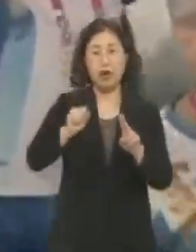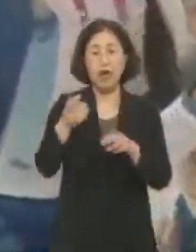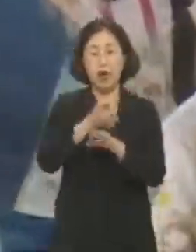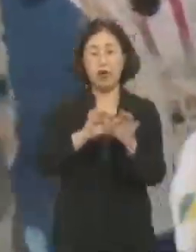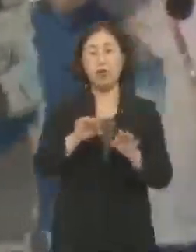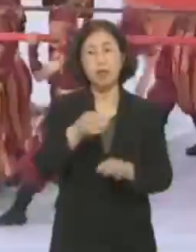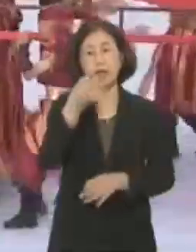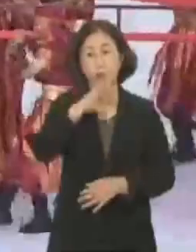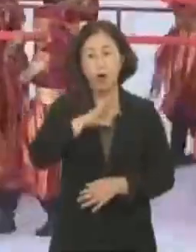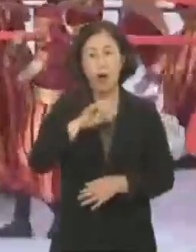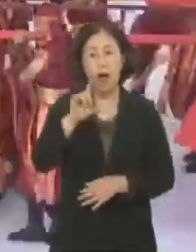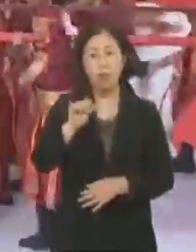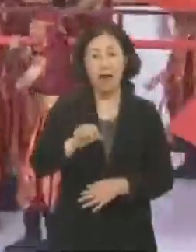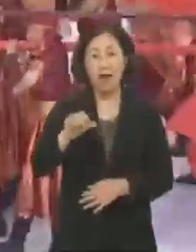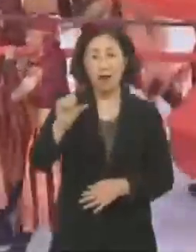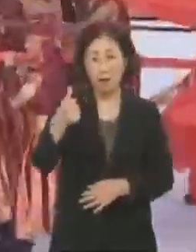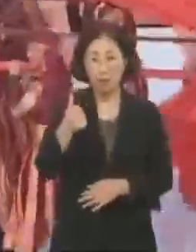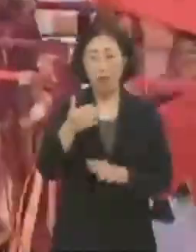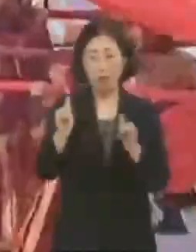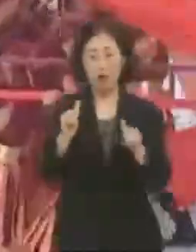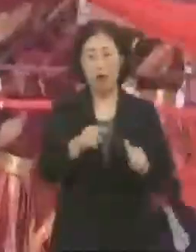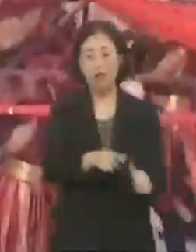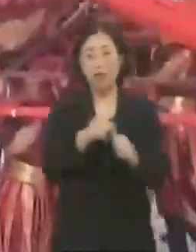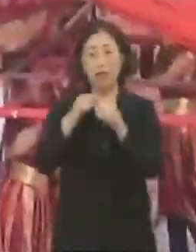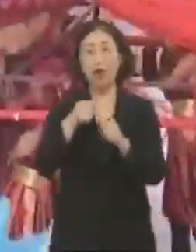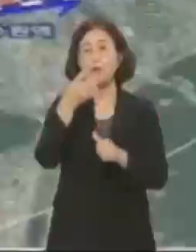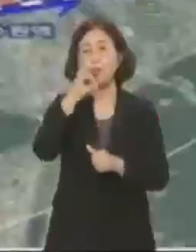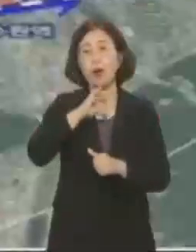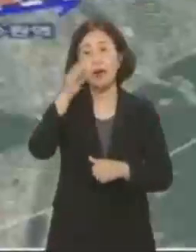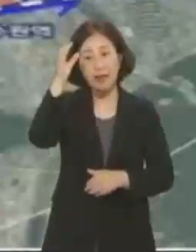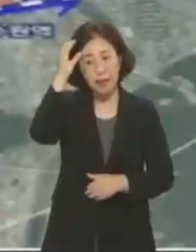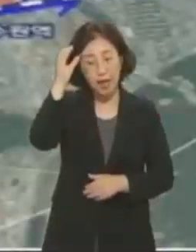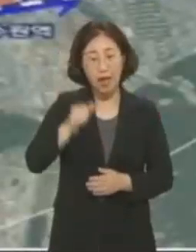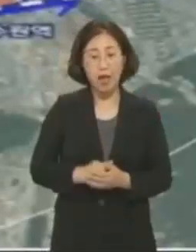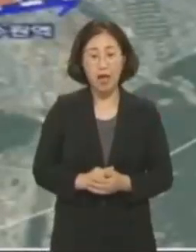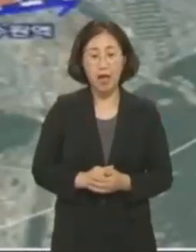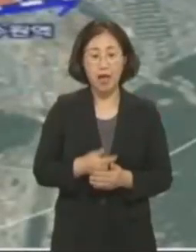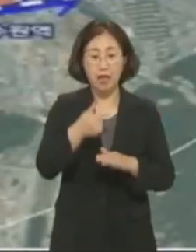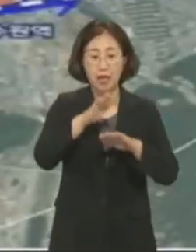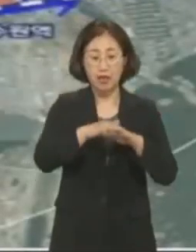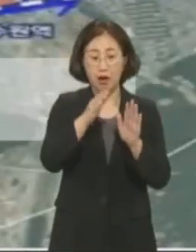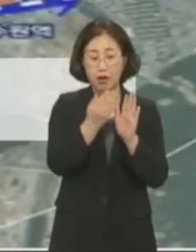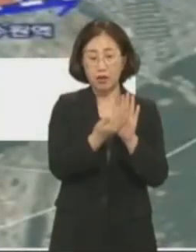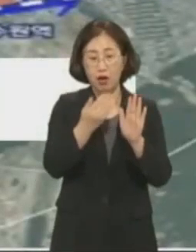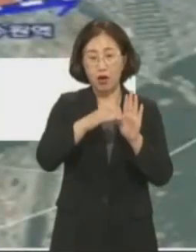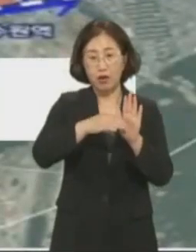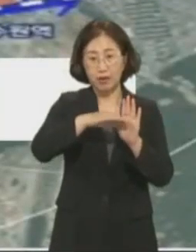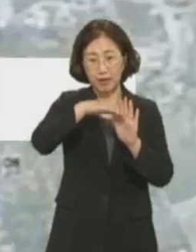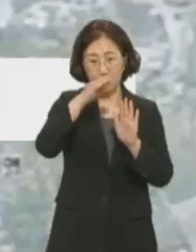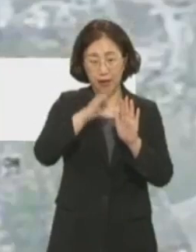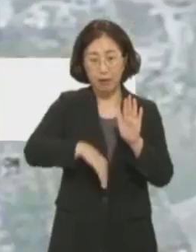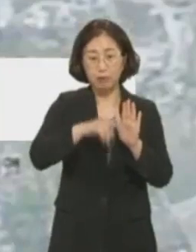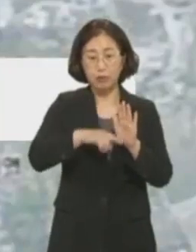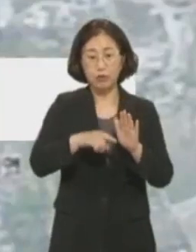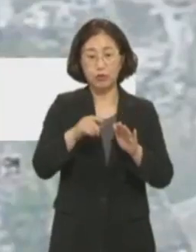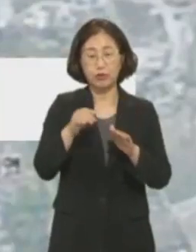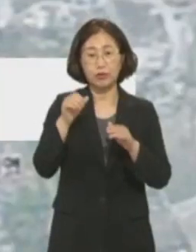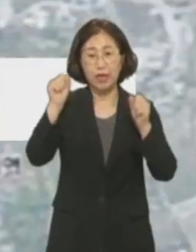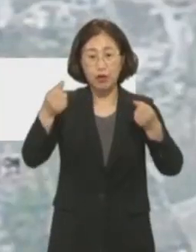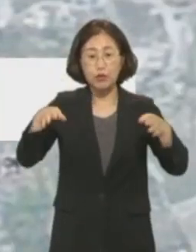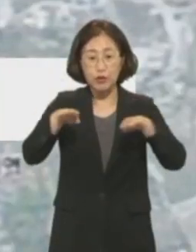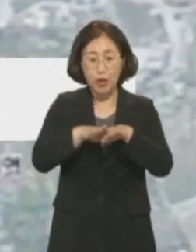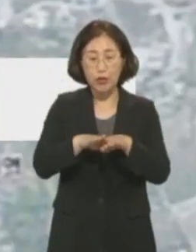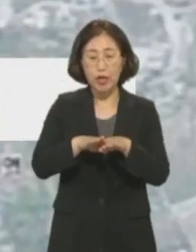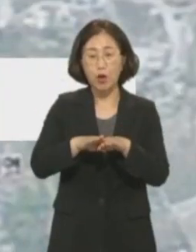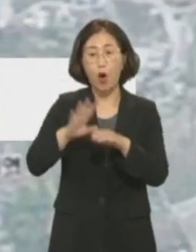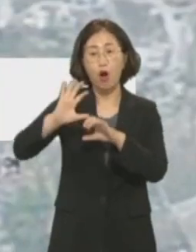만 500여 명의 취업 유발 효과를 기대하고 있습니다 대전 서남부 스포츠타운 등 국비 약 4000억원의